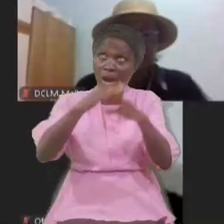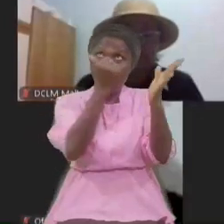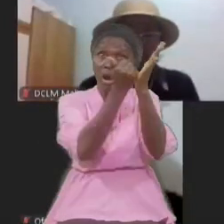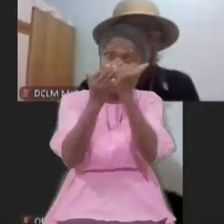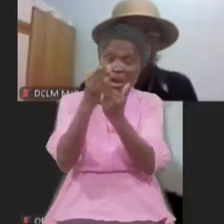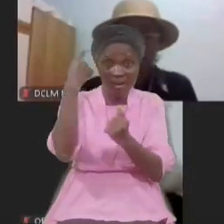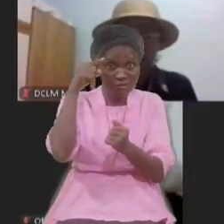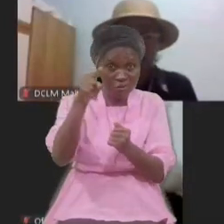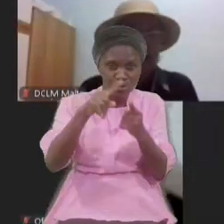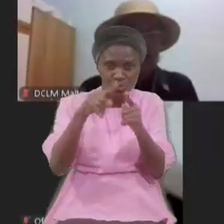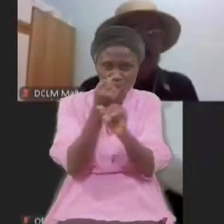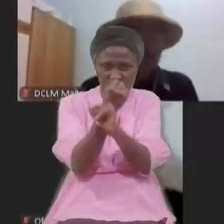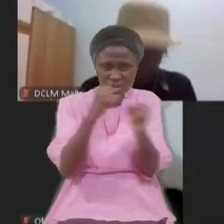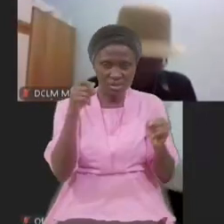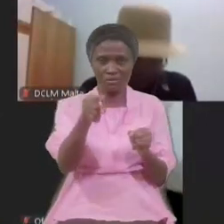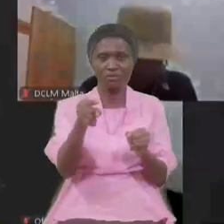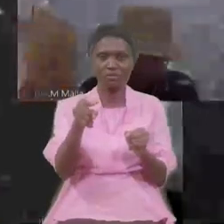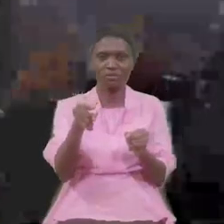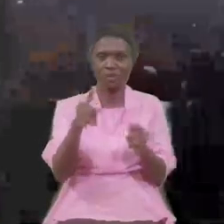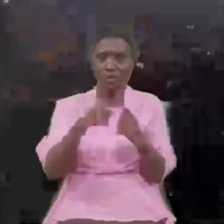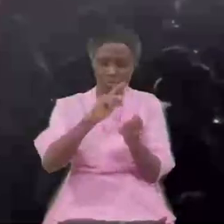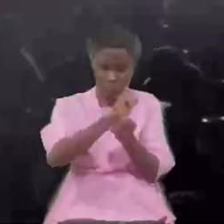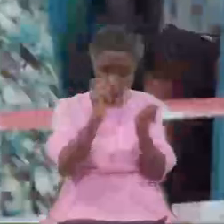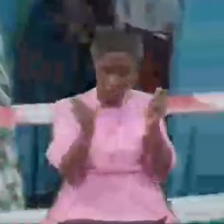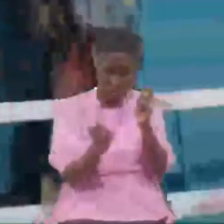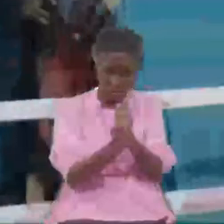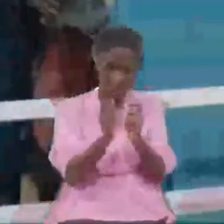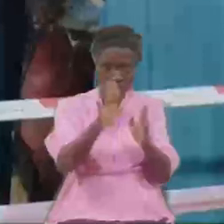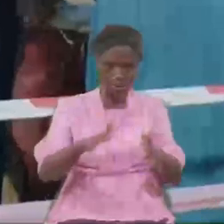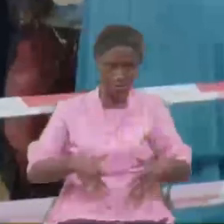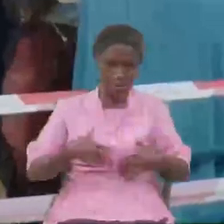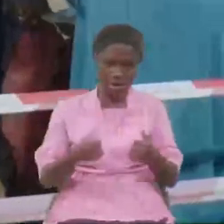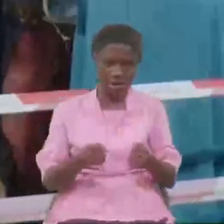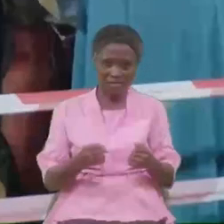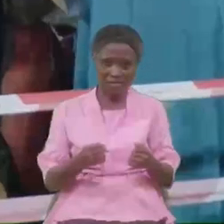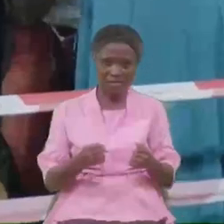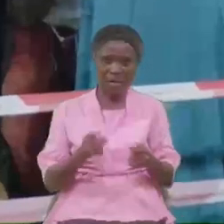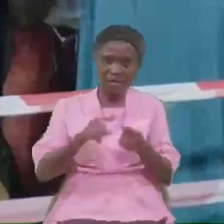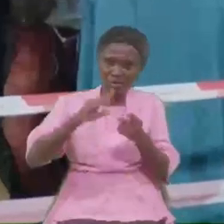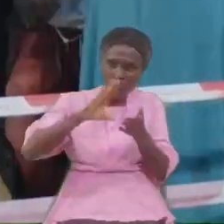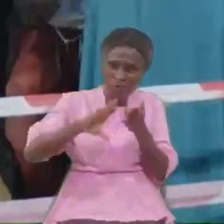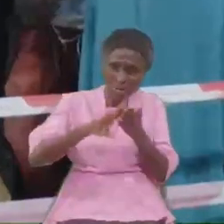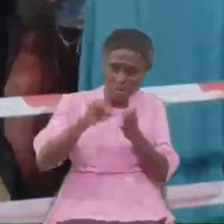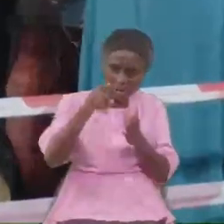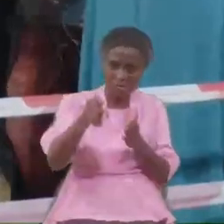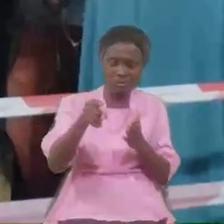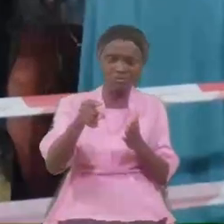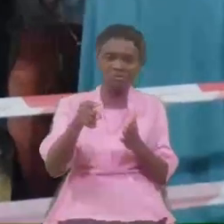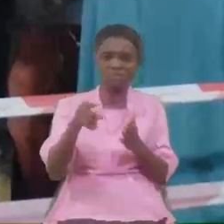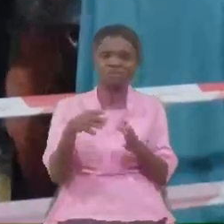Pour te sauver, pour changer ta vie, pour te donner le